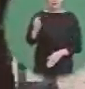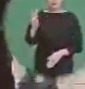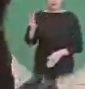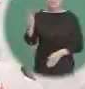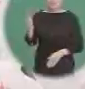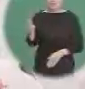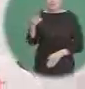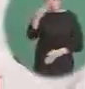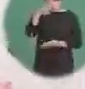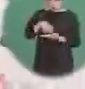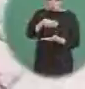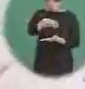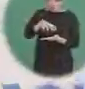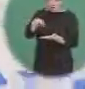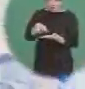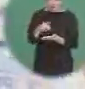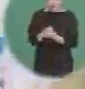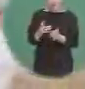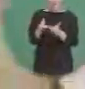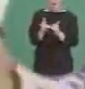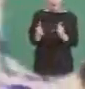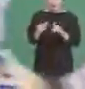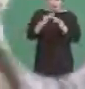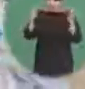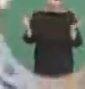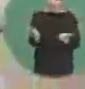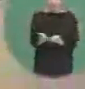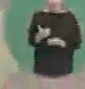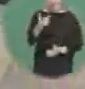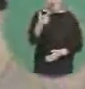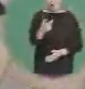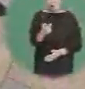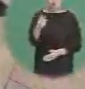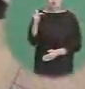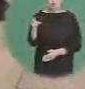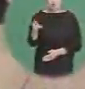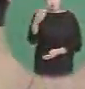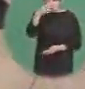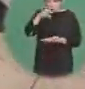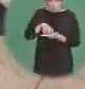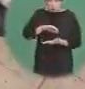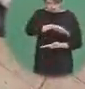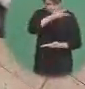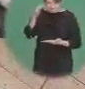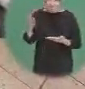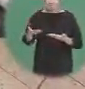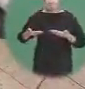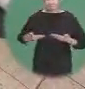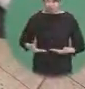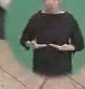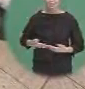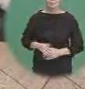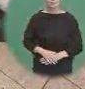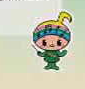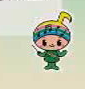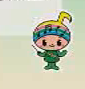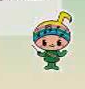キロのゴミを拾い、参加者全体ではおよそ60キロにも上りました。